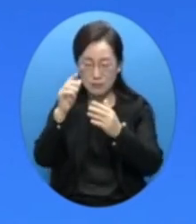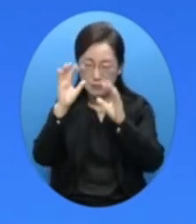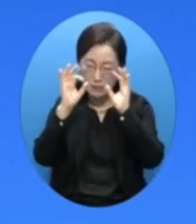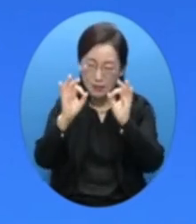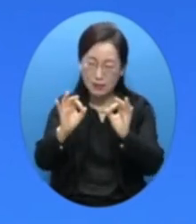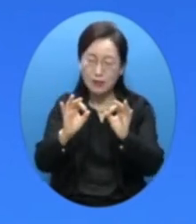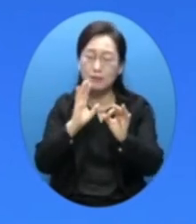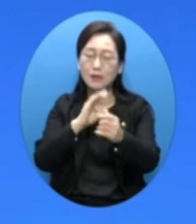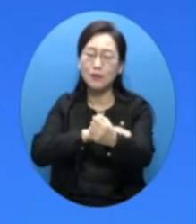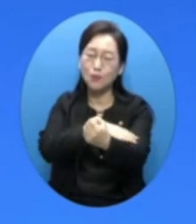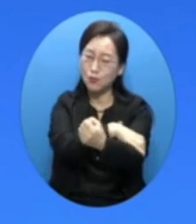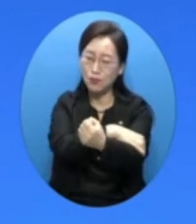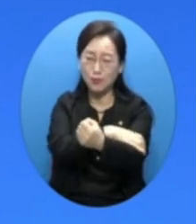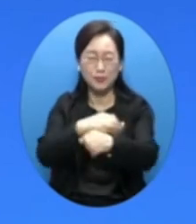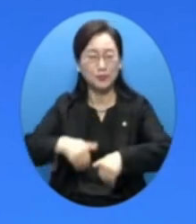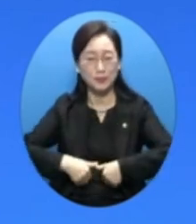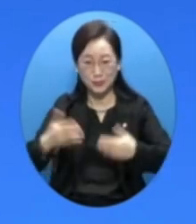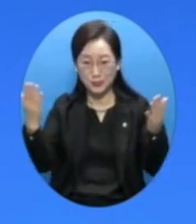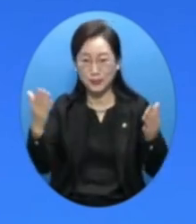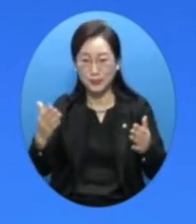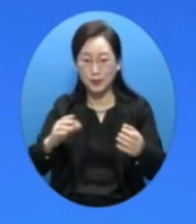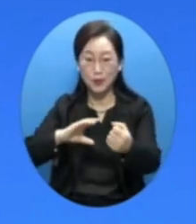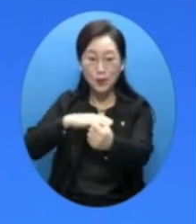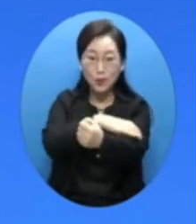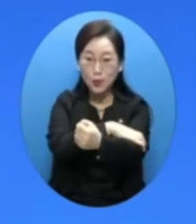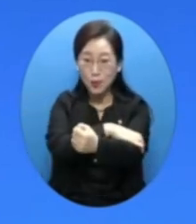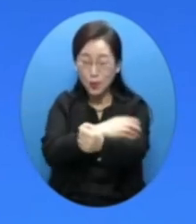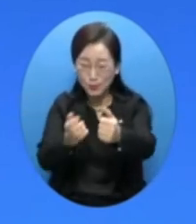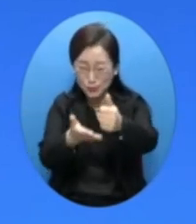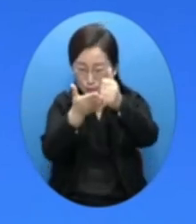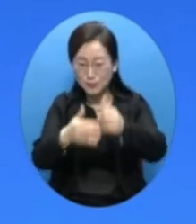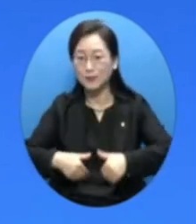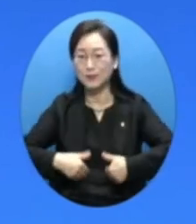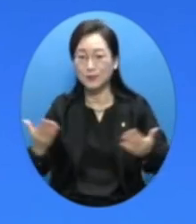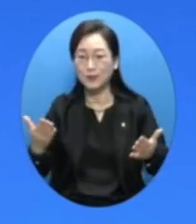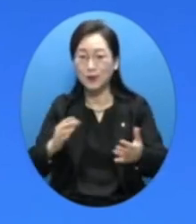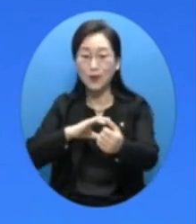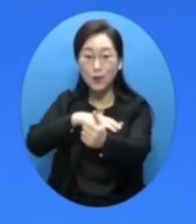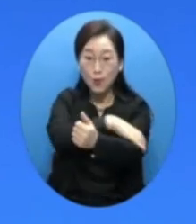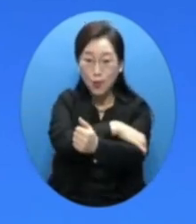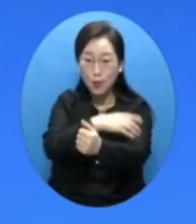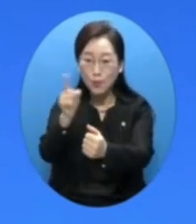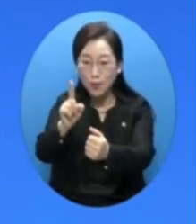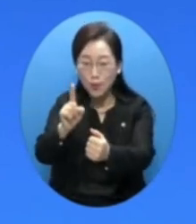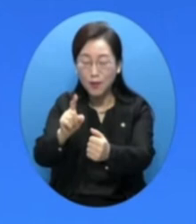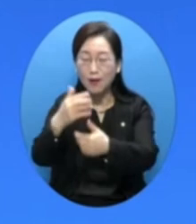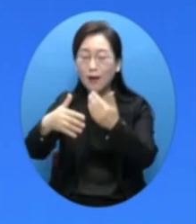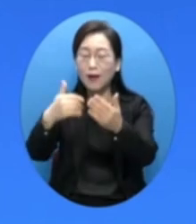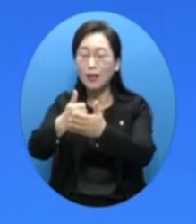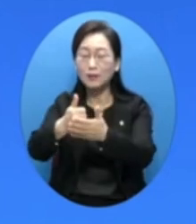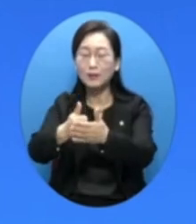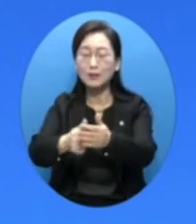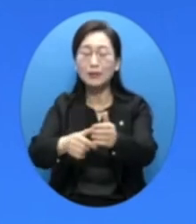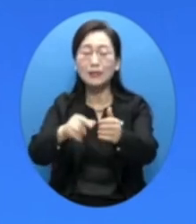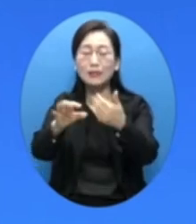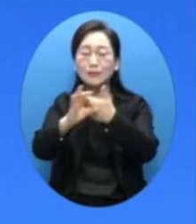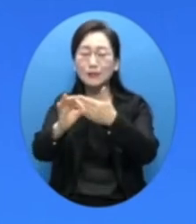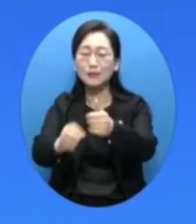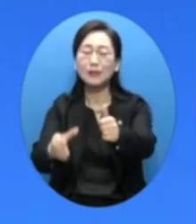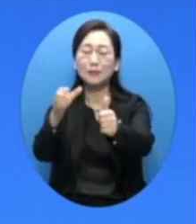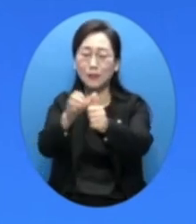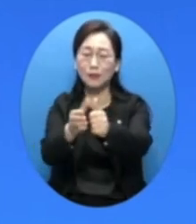권력의 무상함을 보게 됩니다 권력은 우리의 섬기는 대상이 아닙니다 권력은 잘 사용하라고 주님께서 임시적으로 맡겨 주신